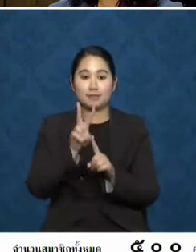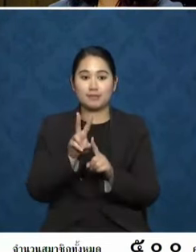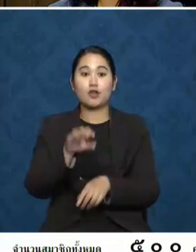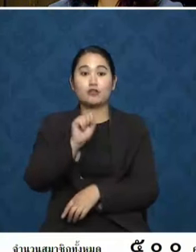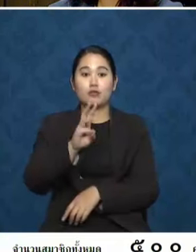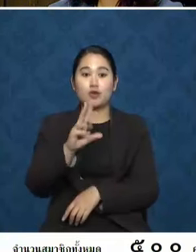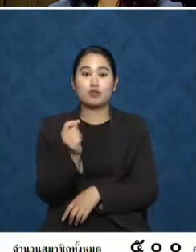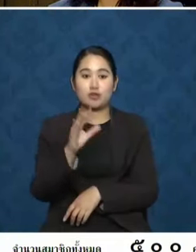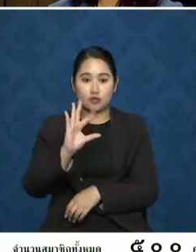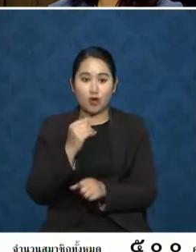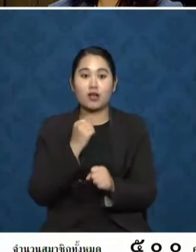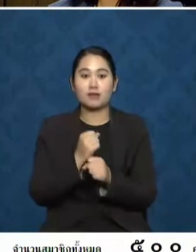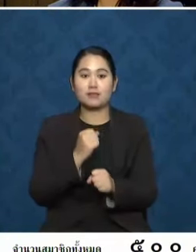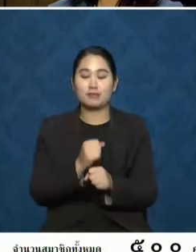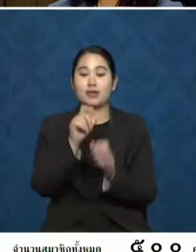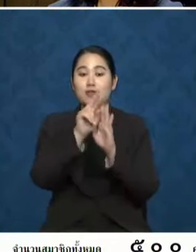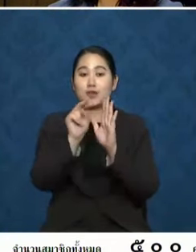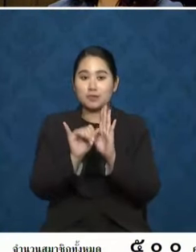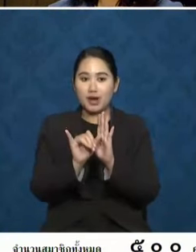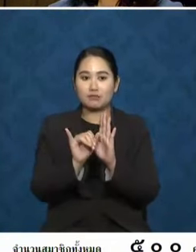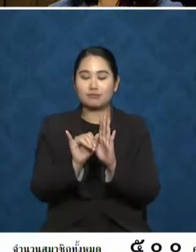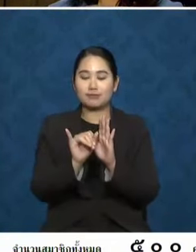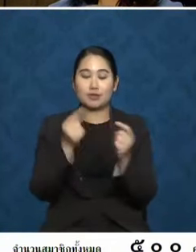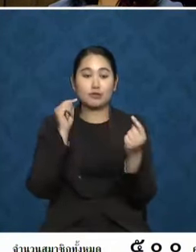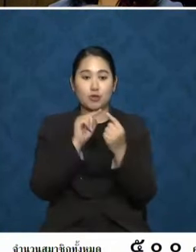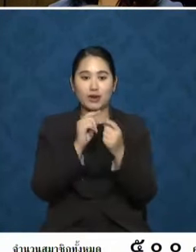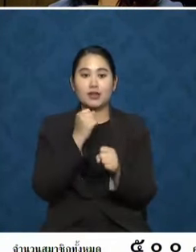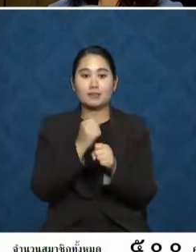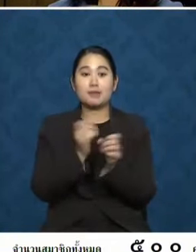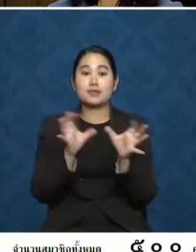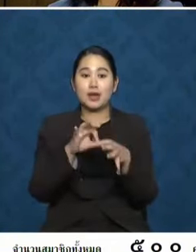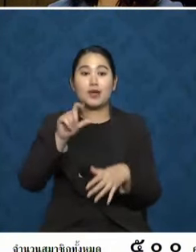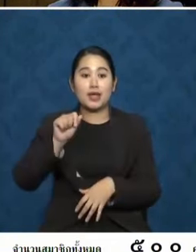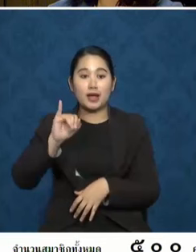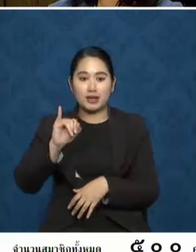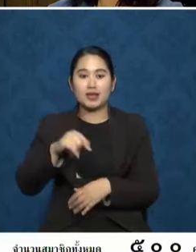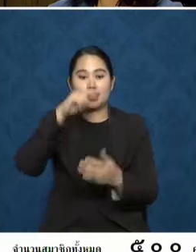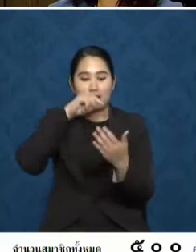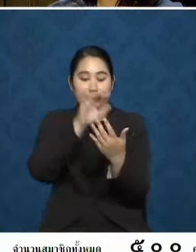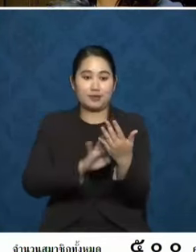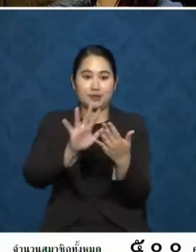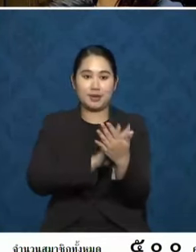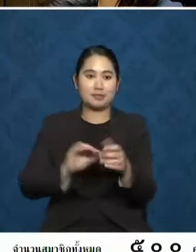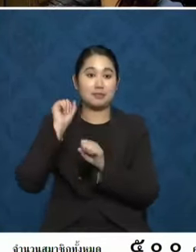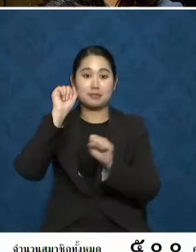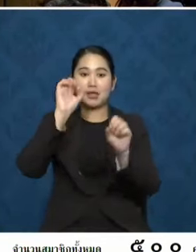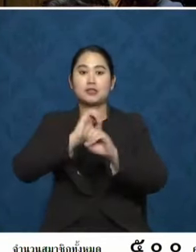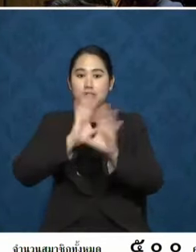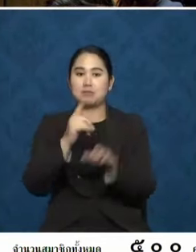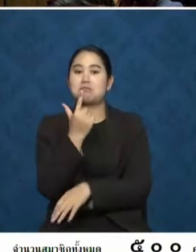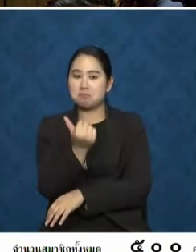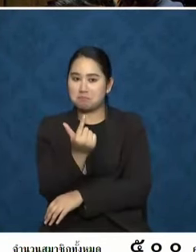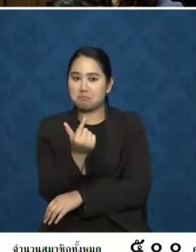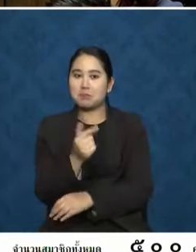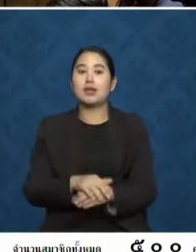สวทช.ควรออกกรบนโยบายเพื่อมงสร้อุาหกรมทเกี่ยวเนองกับ AIี่ไยสามารถประกาศได้จๆวเป็จดเด่นของ